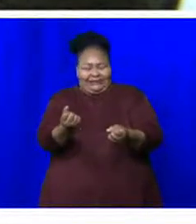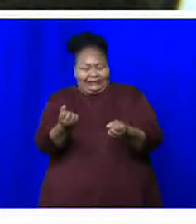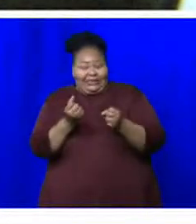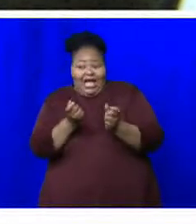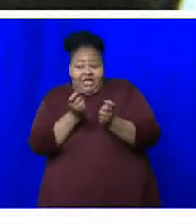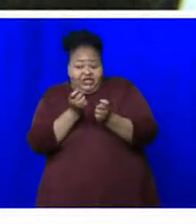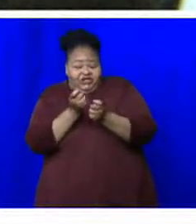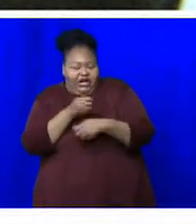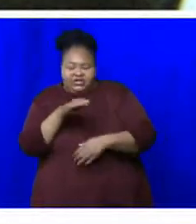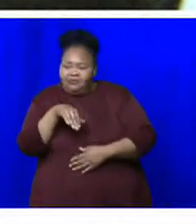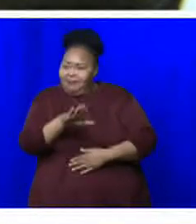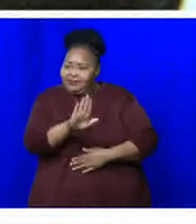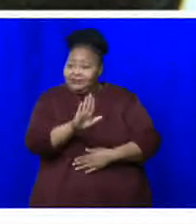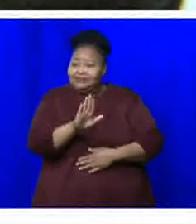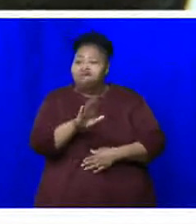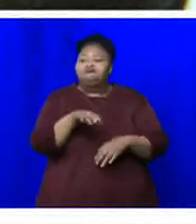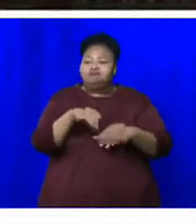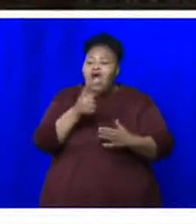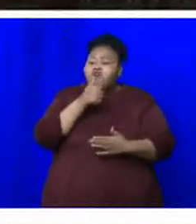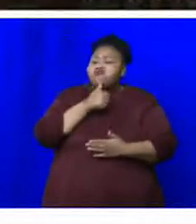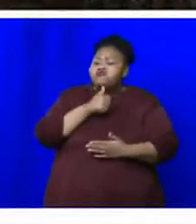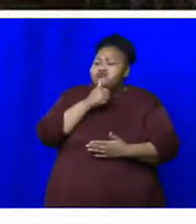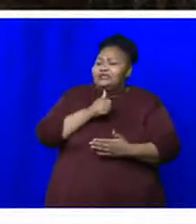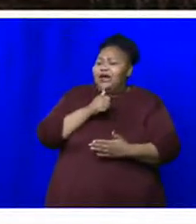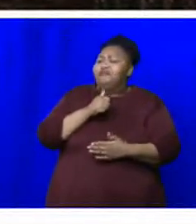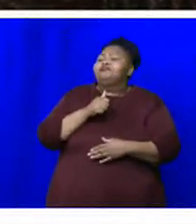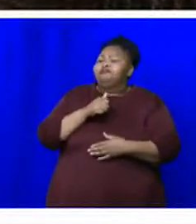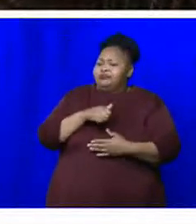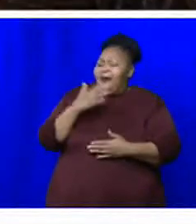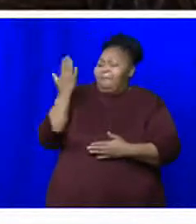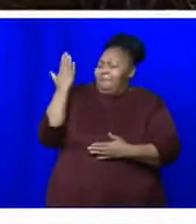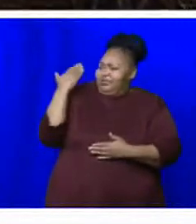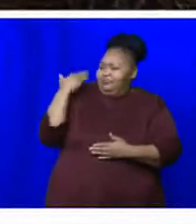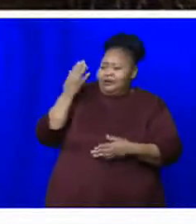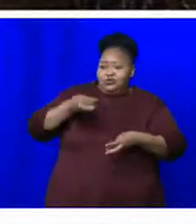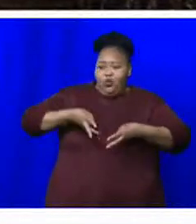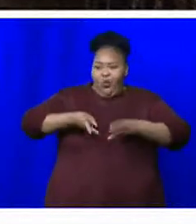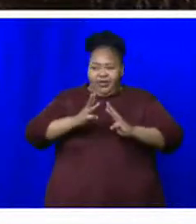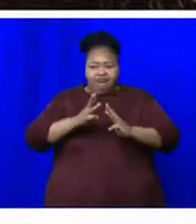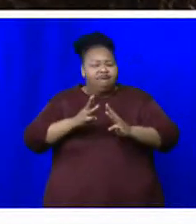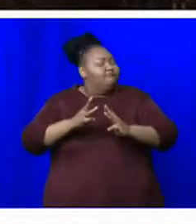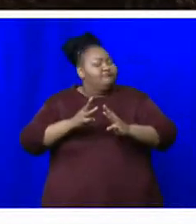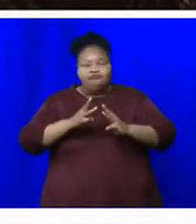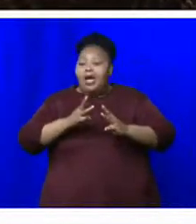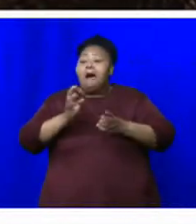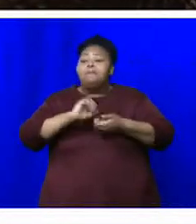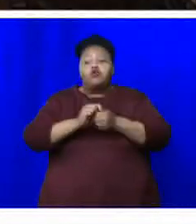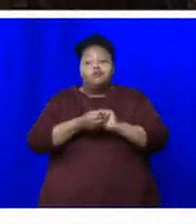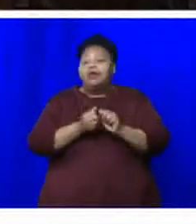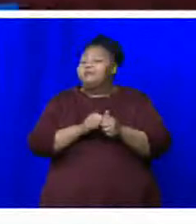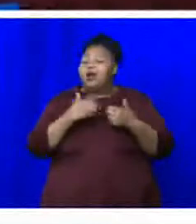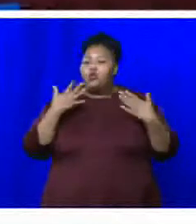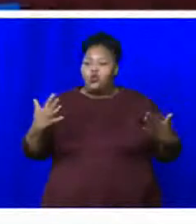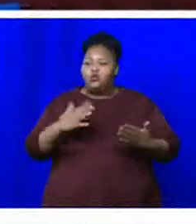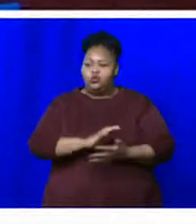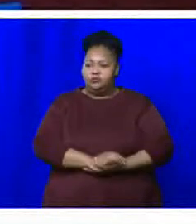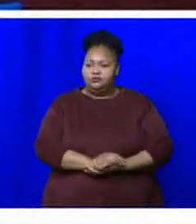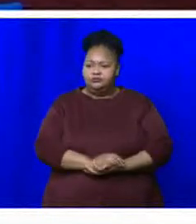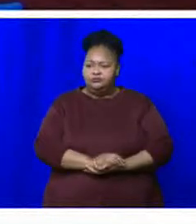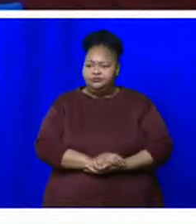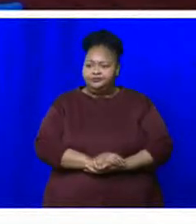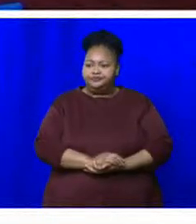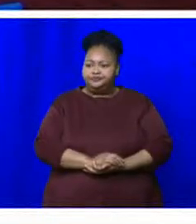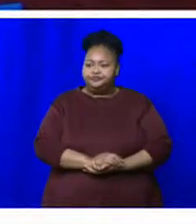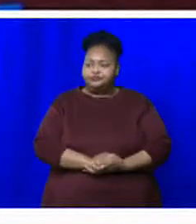cathulo lohamba ngato leti umleleti idzala leti mbobo nayo inkinga kuwe. Uyatshengisa